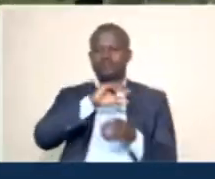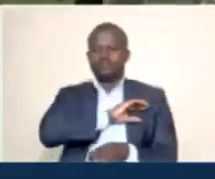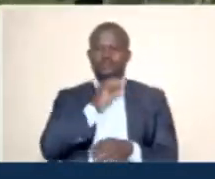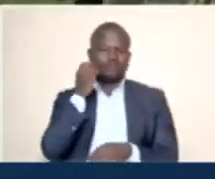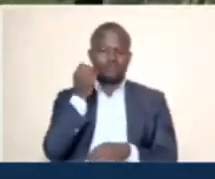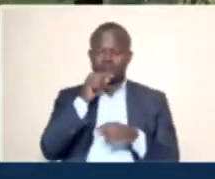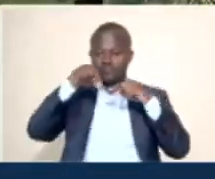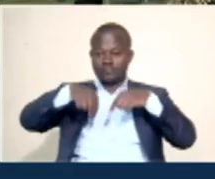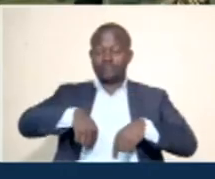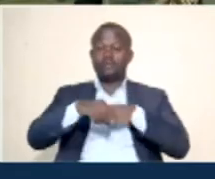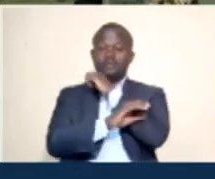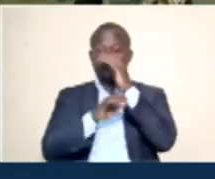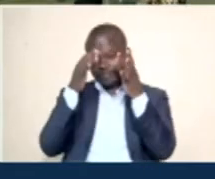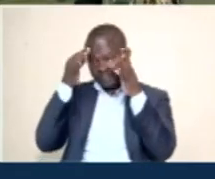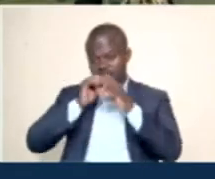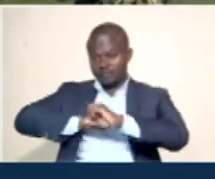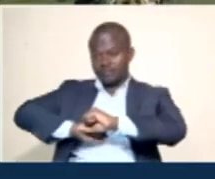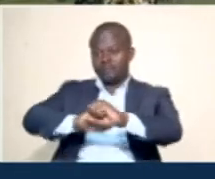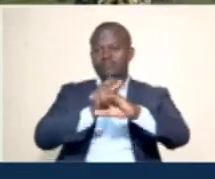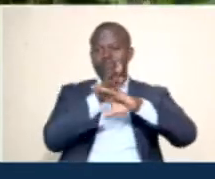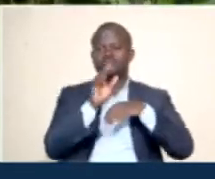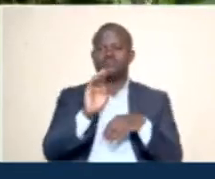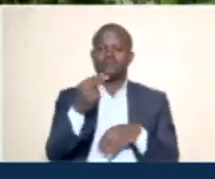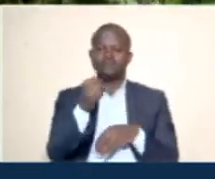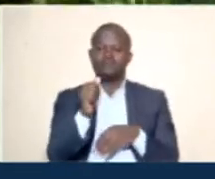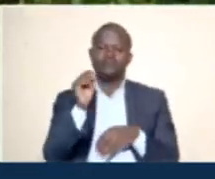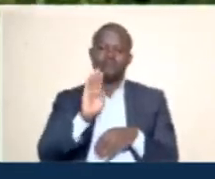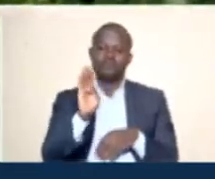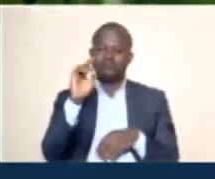kwezi, ibihugu byiyemeje kubungabunga ubuso bugera kuri hektari miliyari imwe